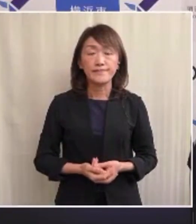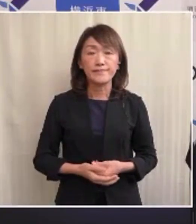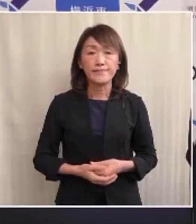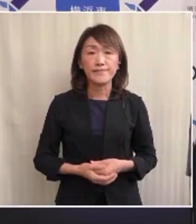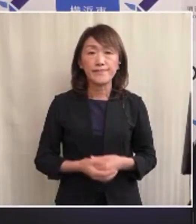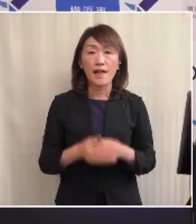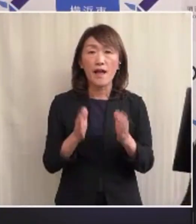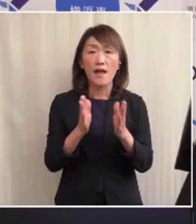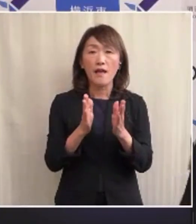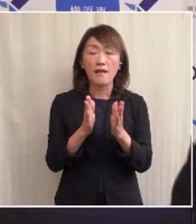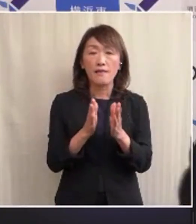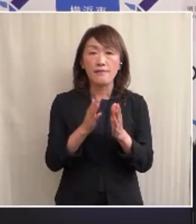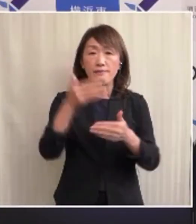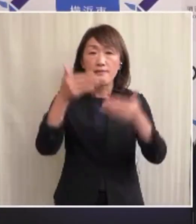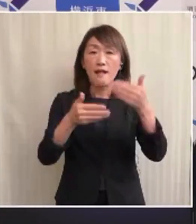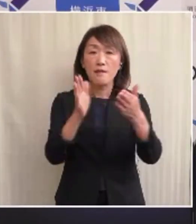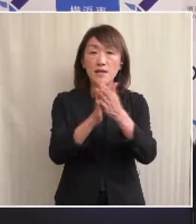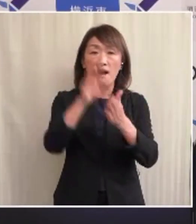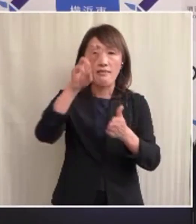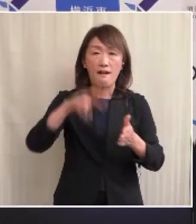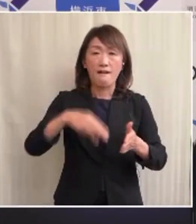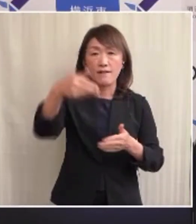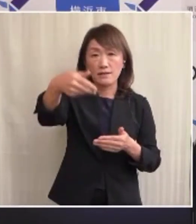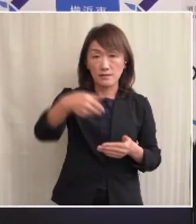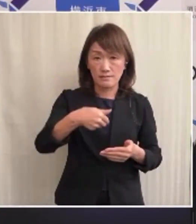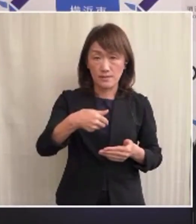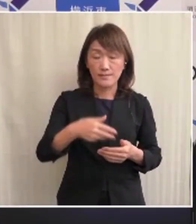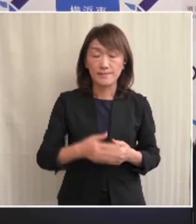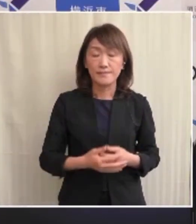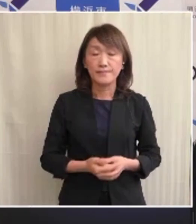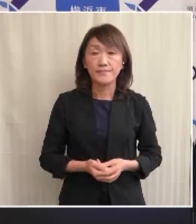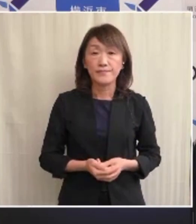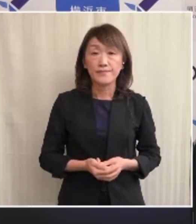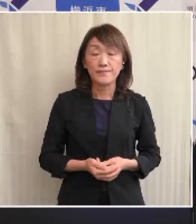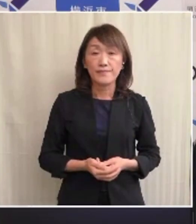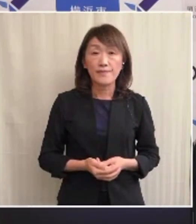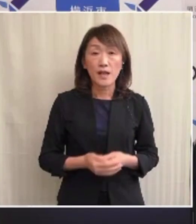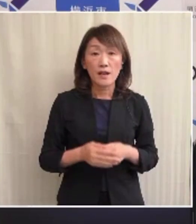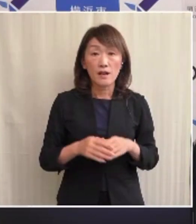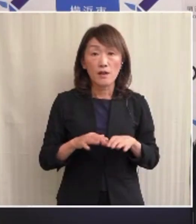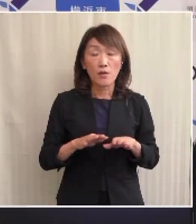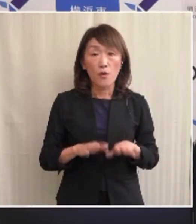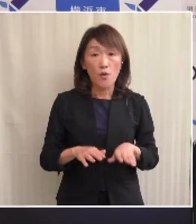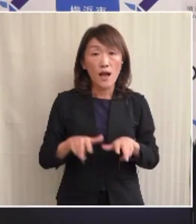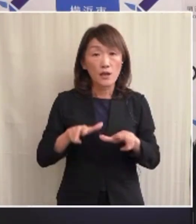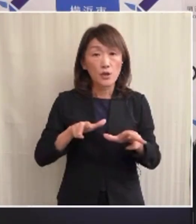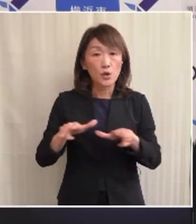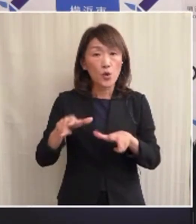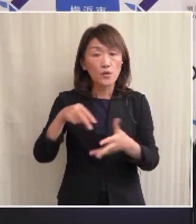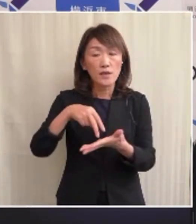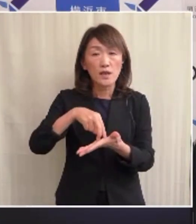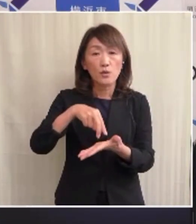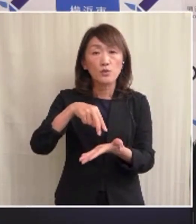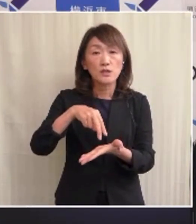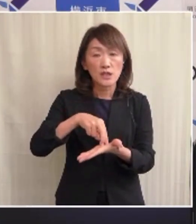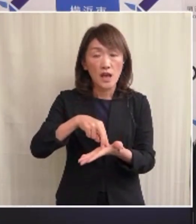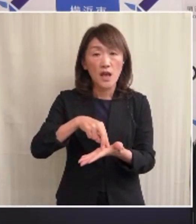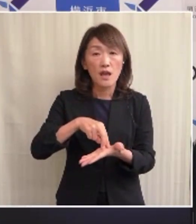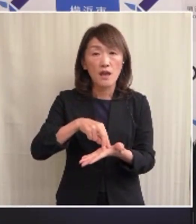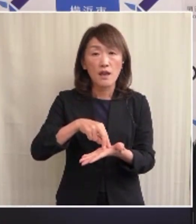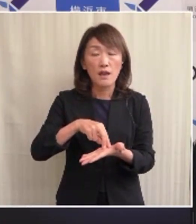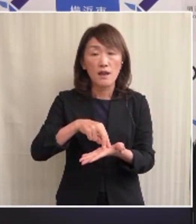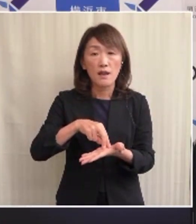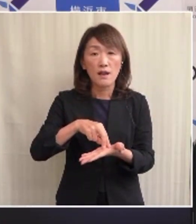テレビ神奈川の藤坂と申します。よろしくお願いします。今回行政としてこういった